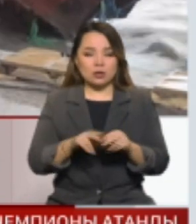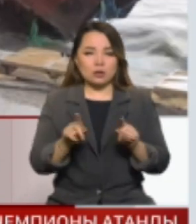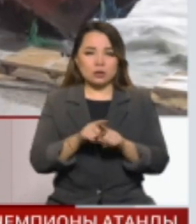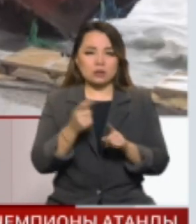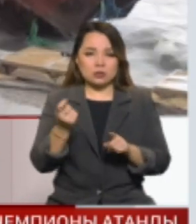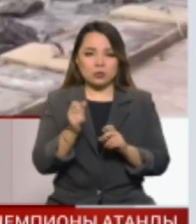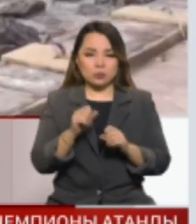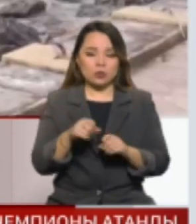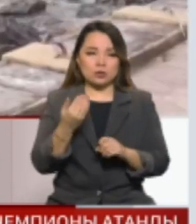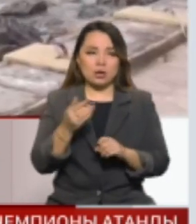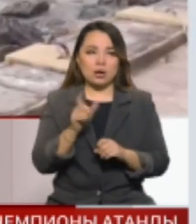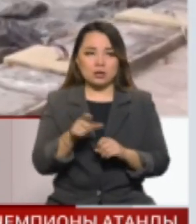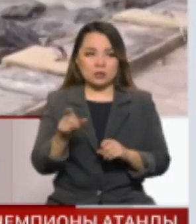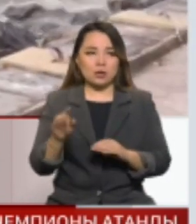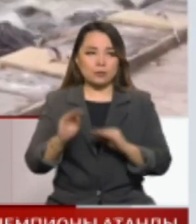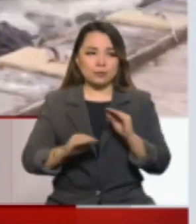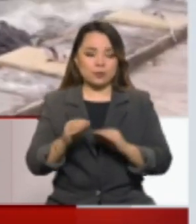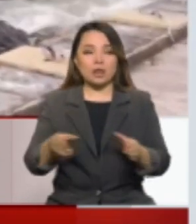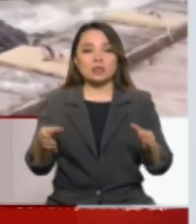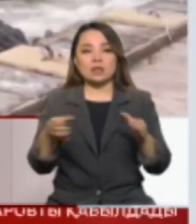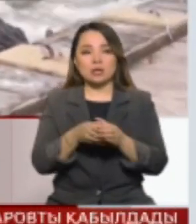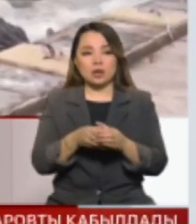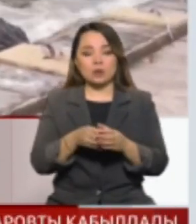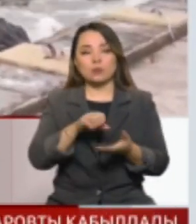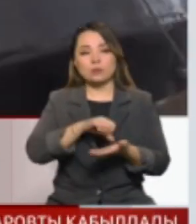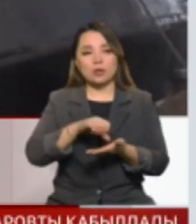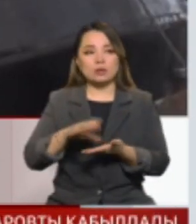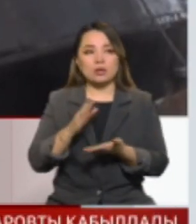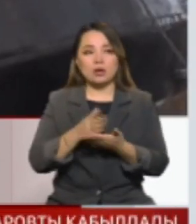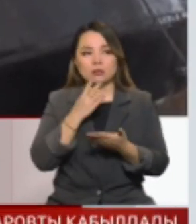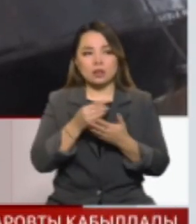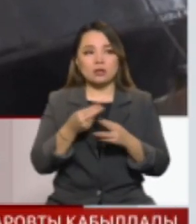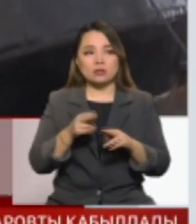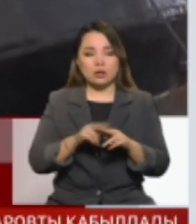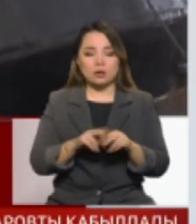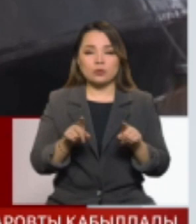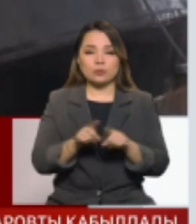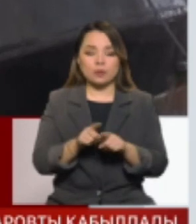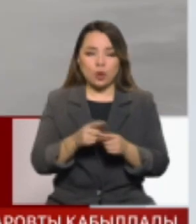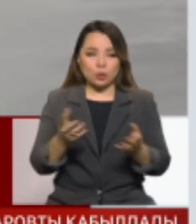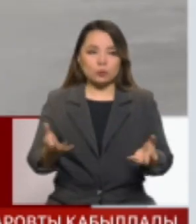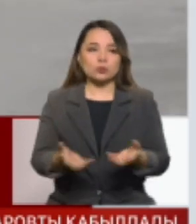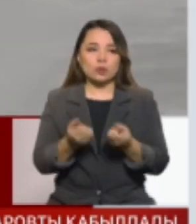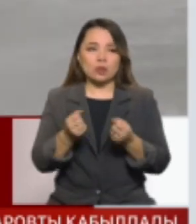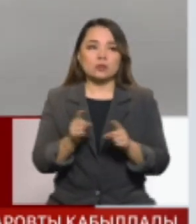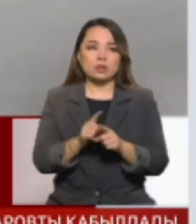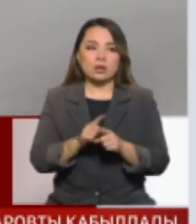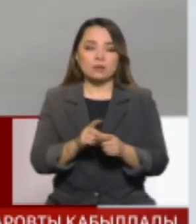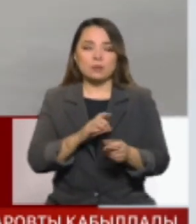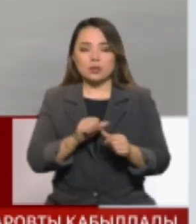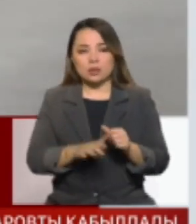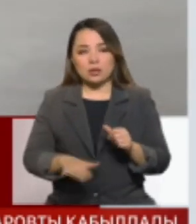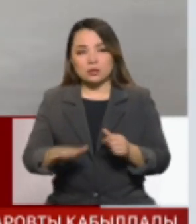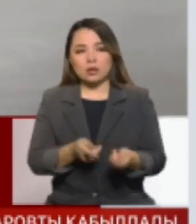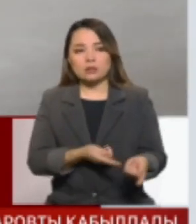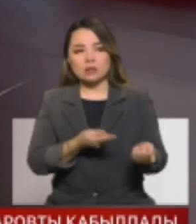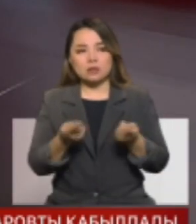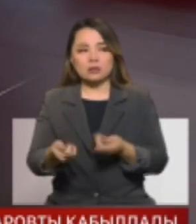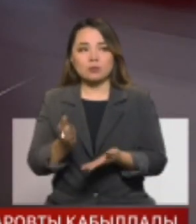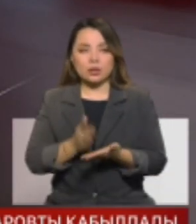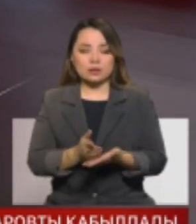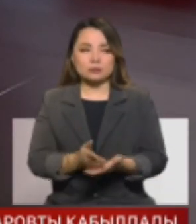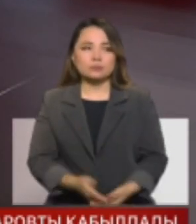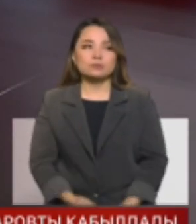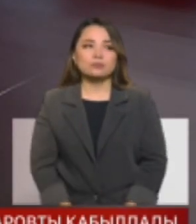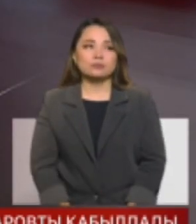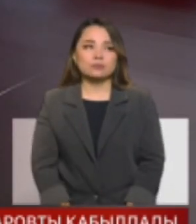болғанда 13 адамнан жасақталған экипаж мүшесі мен кемесілерді құтқарушылар аман есен жағаға алып шықты.